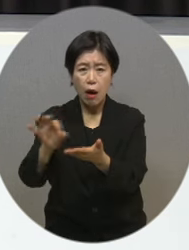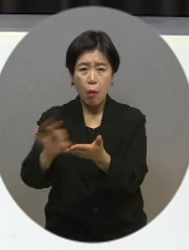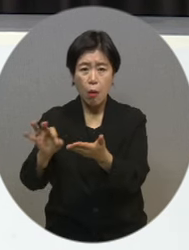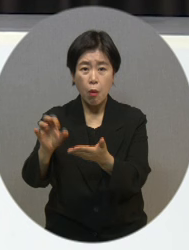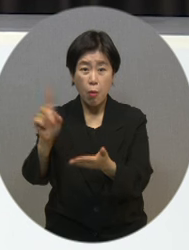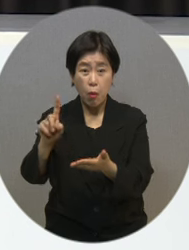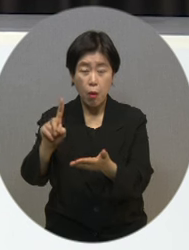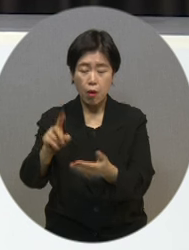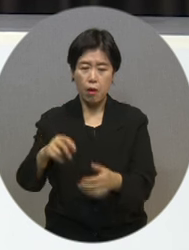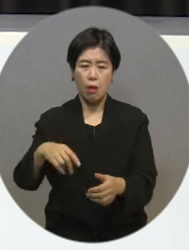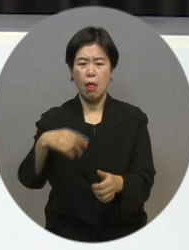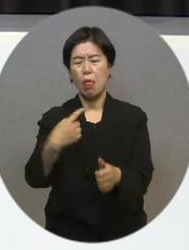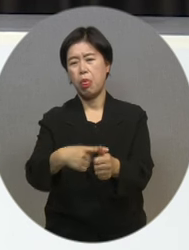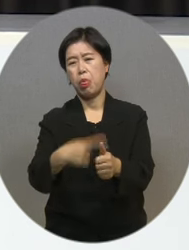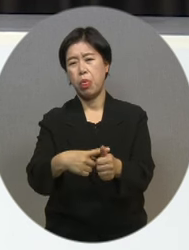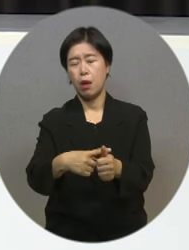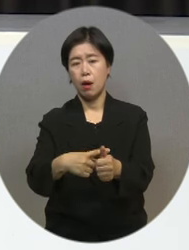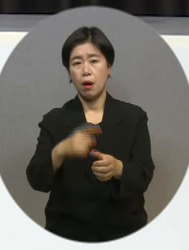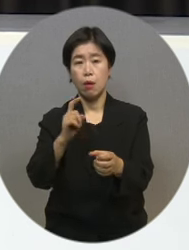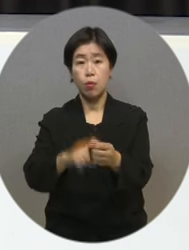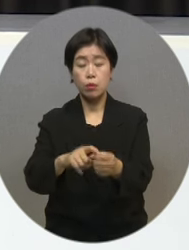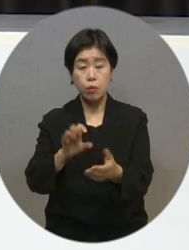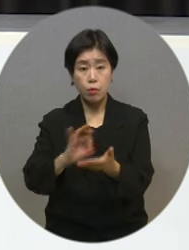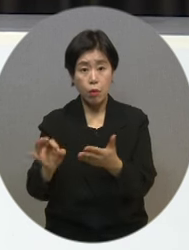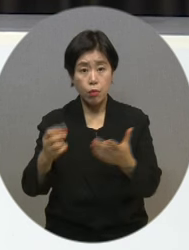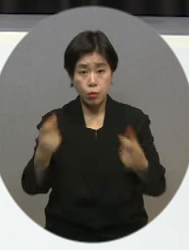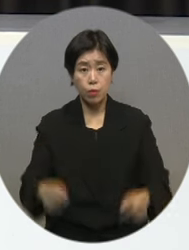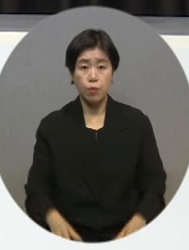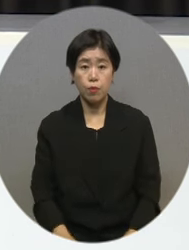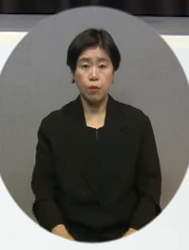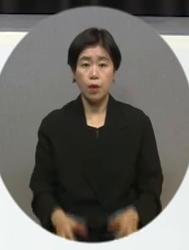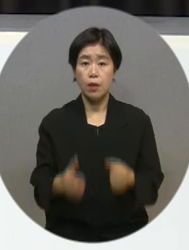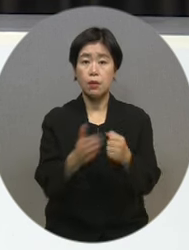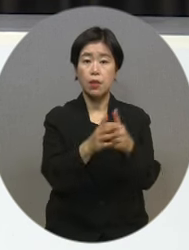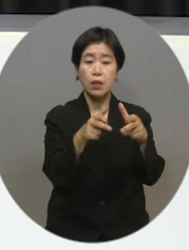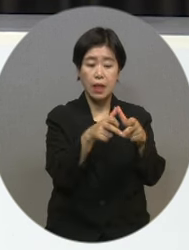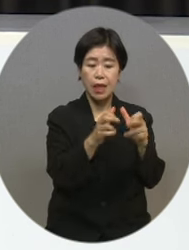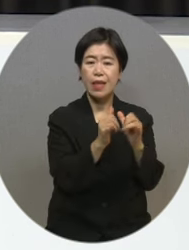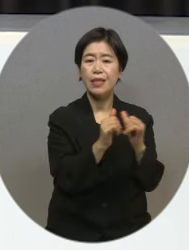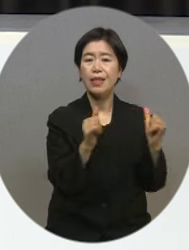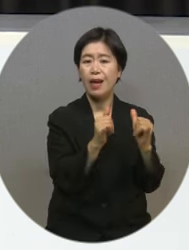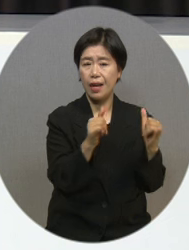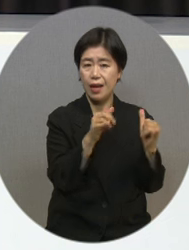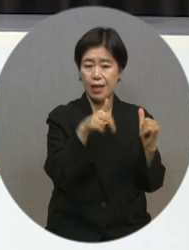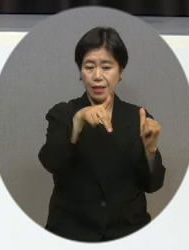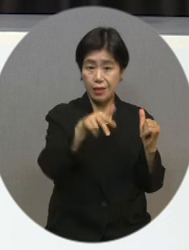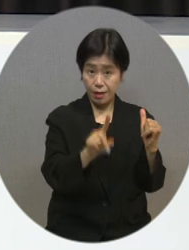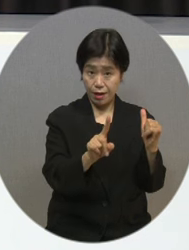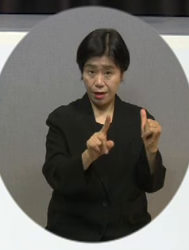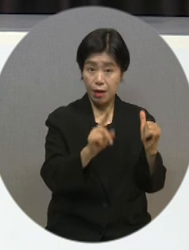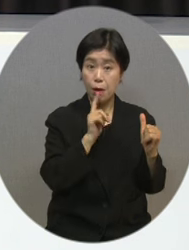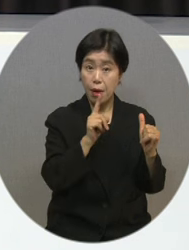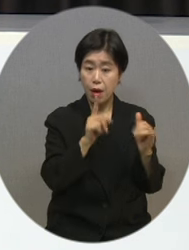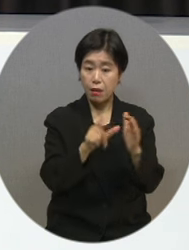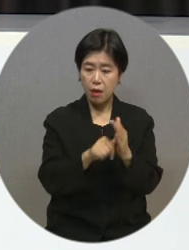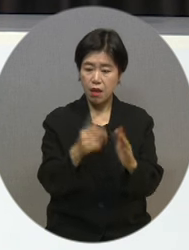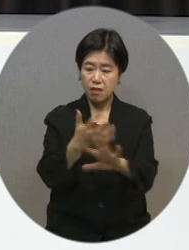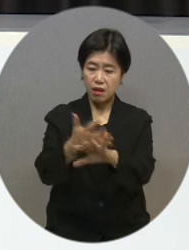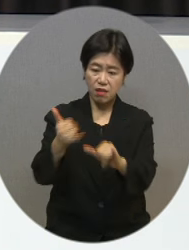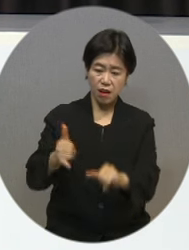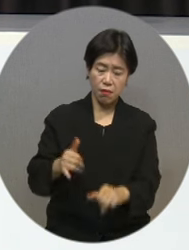많았어요. 그래서 장애자라는 용어도 사람들이 다른 사람들을 비하하거나 이렇게